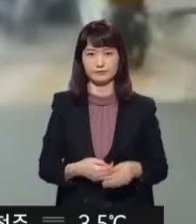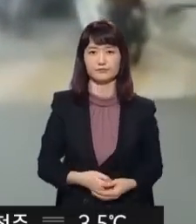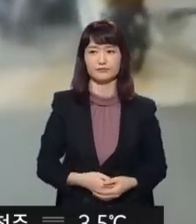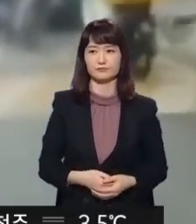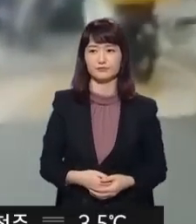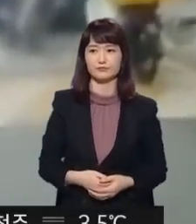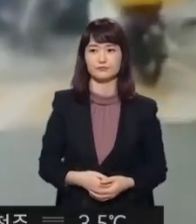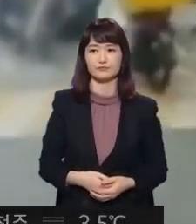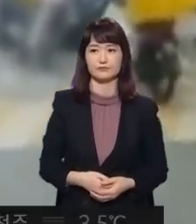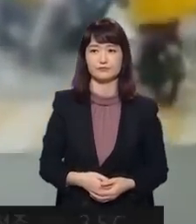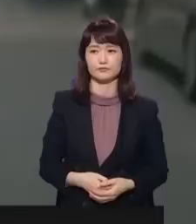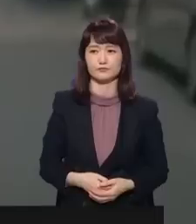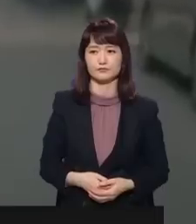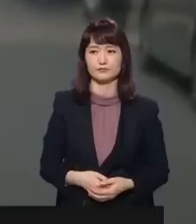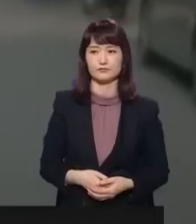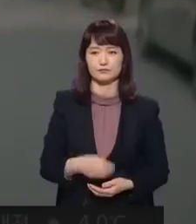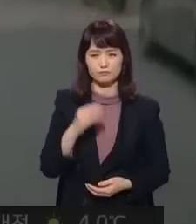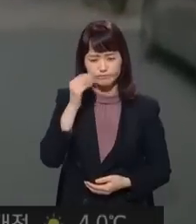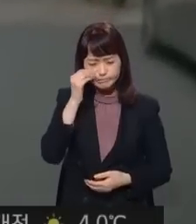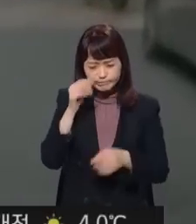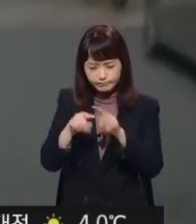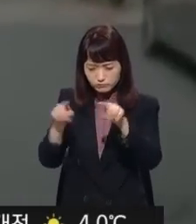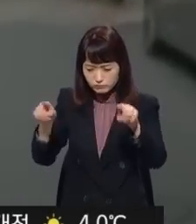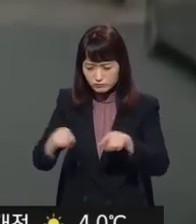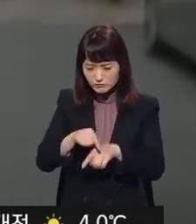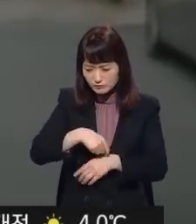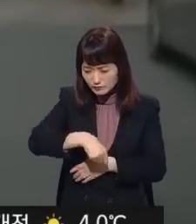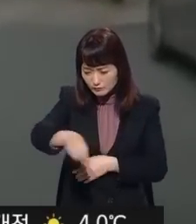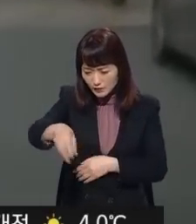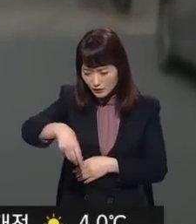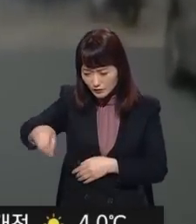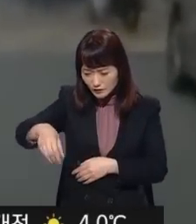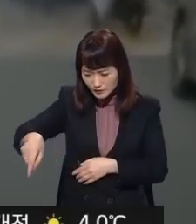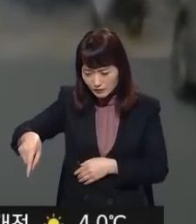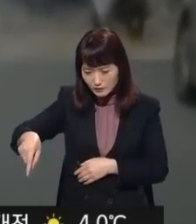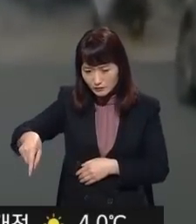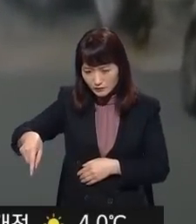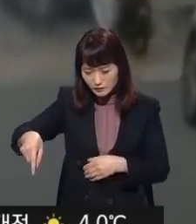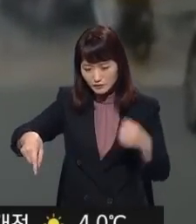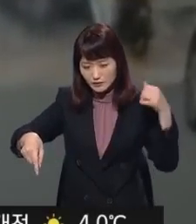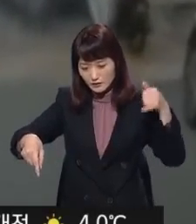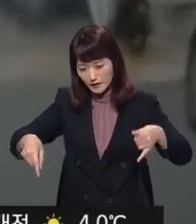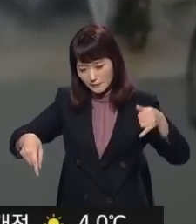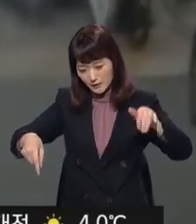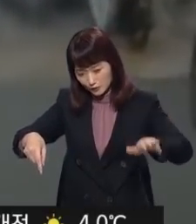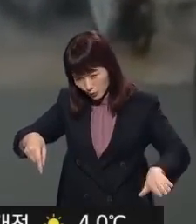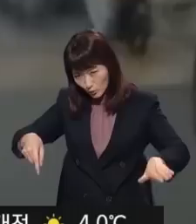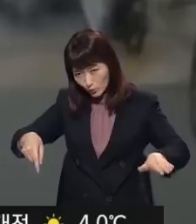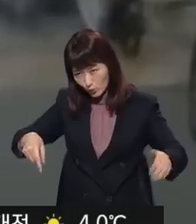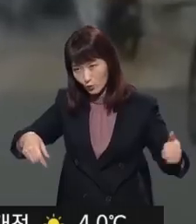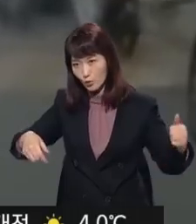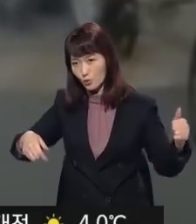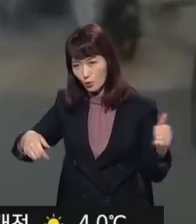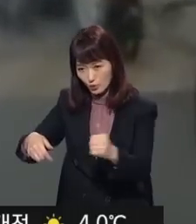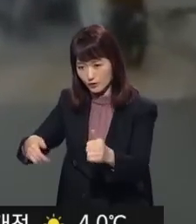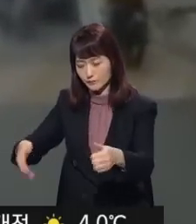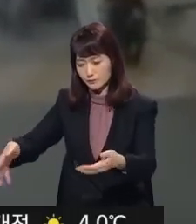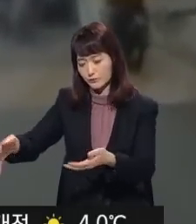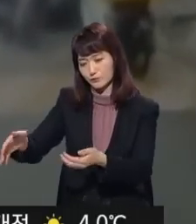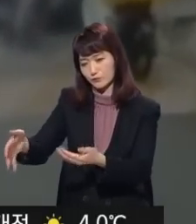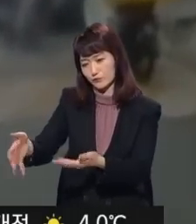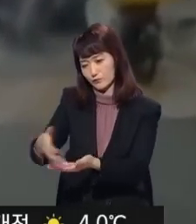사라진다 자 폐지를 줍겠다고 바닥에 가방까지 던져 놓고 저 할아버지였습니다 할아버지를 도운 사람들